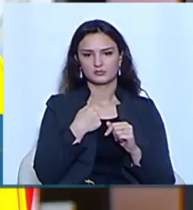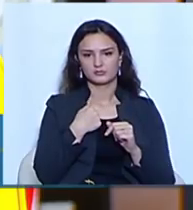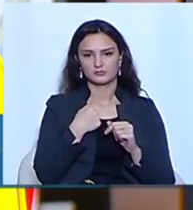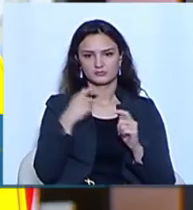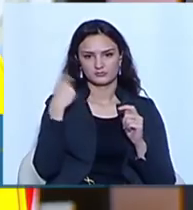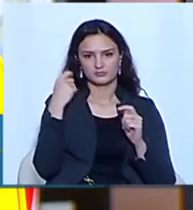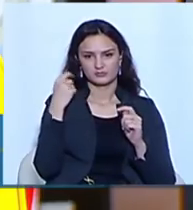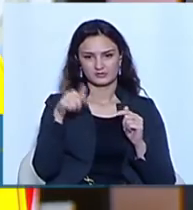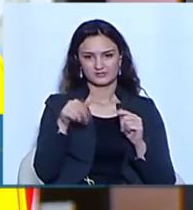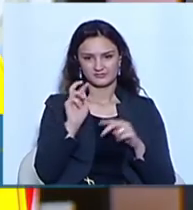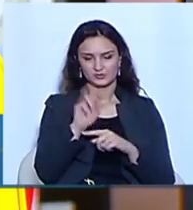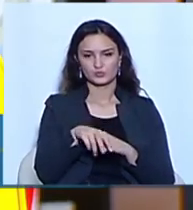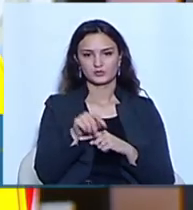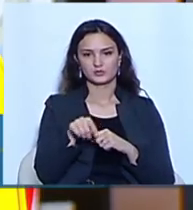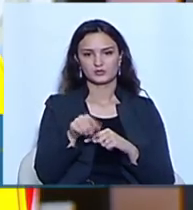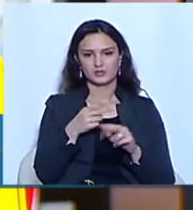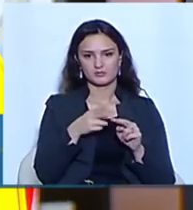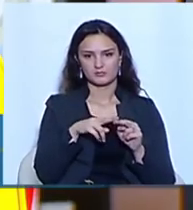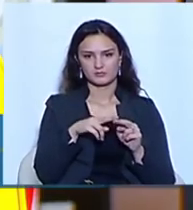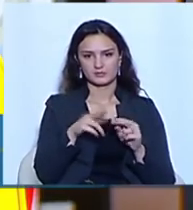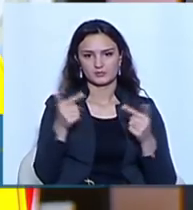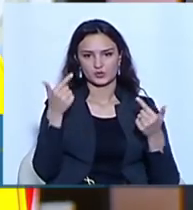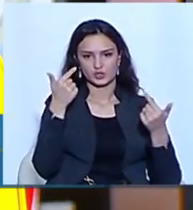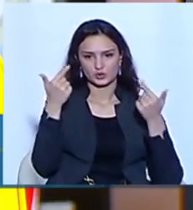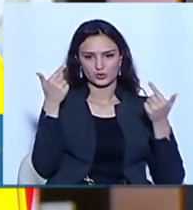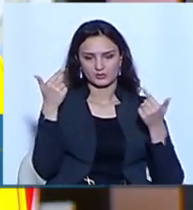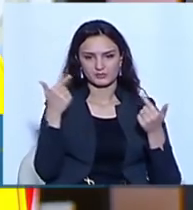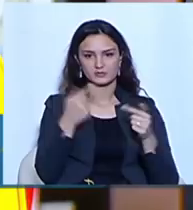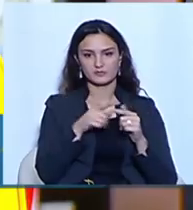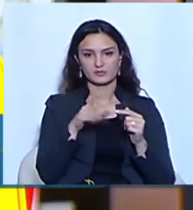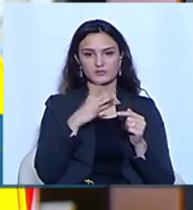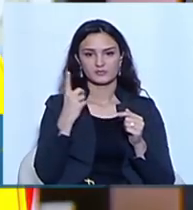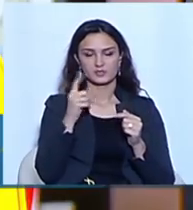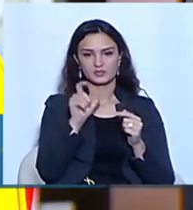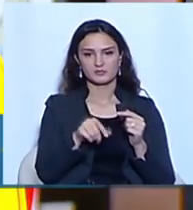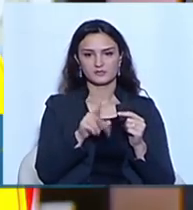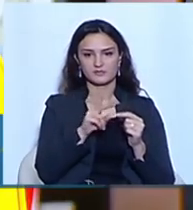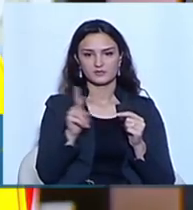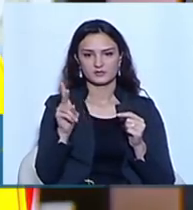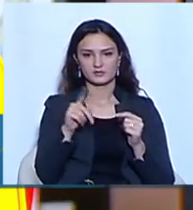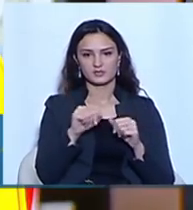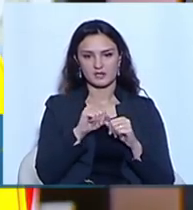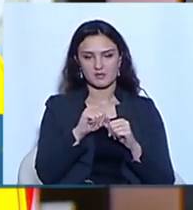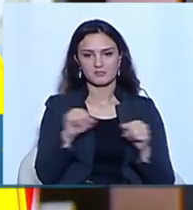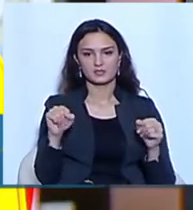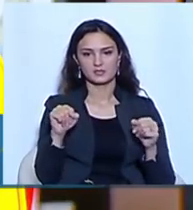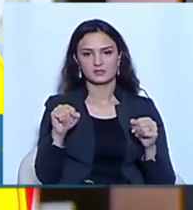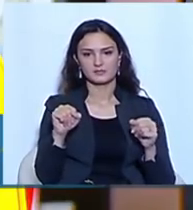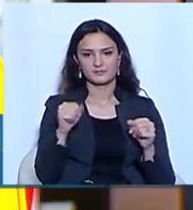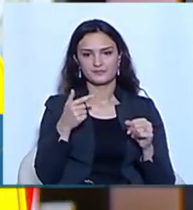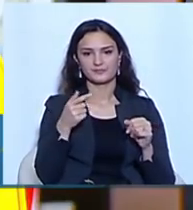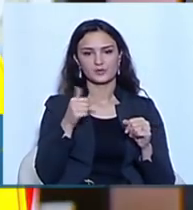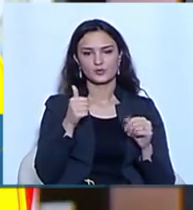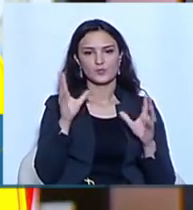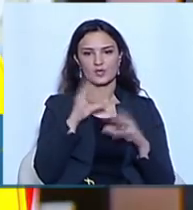სტუდიის, სერიოზულად ვამბობ ამას, ამ პროჟექტორების და თქვენ იყავით პირველი ადამიანი, ვინც გამაბედინა ეს, არ ვიცი ეს